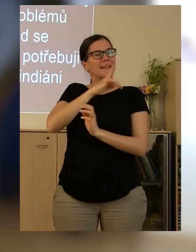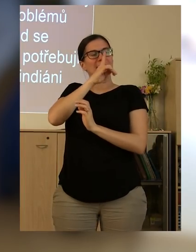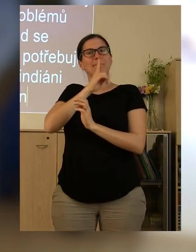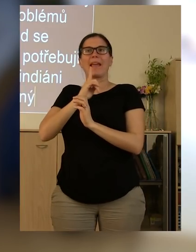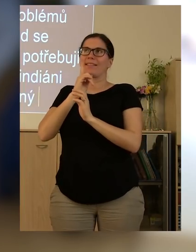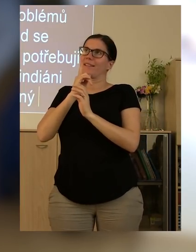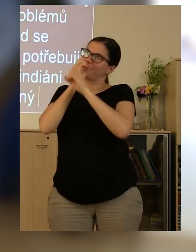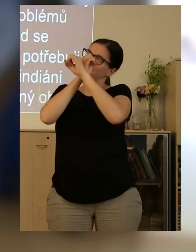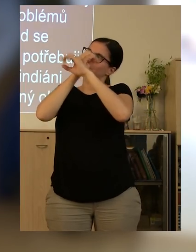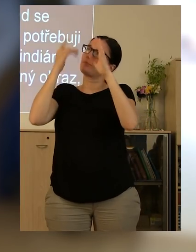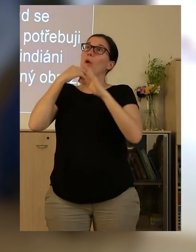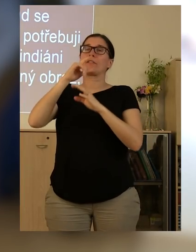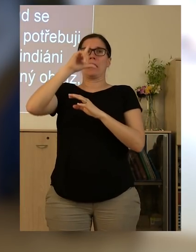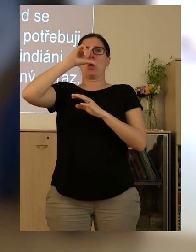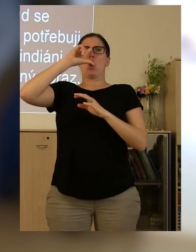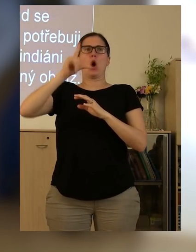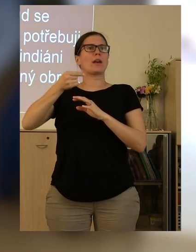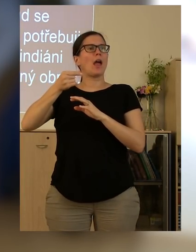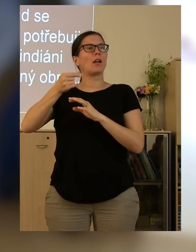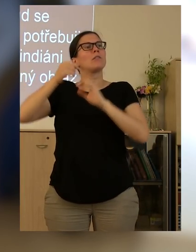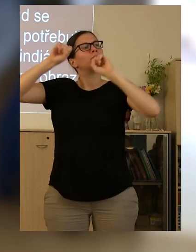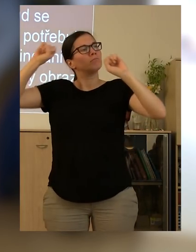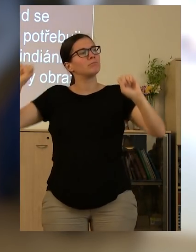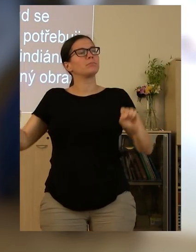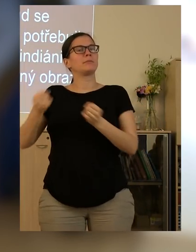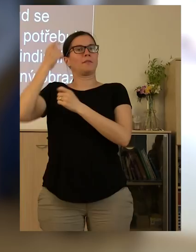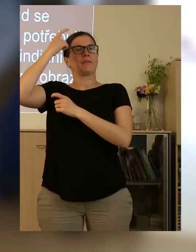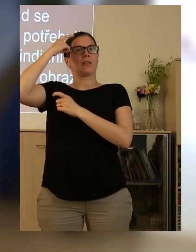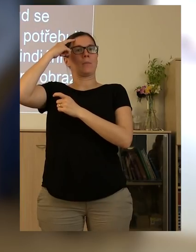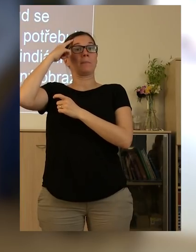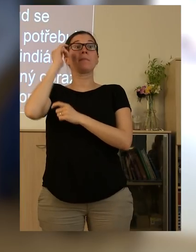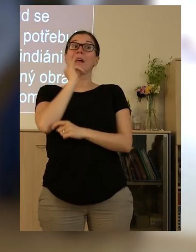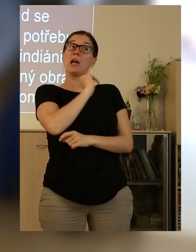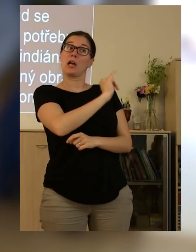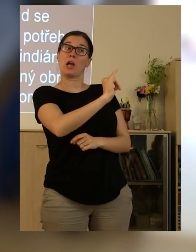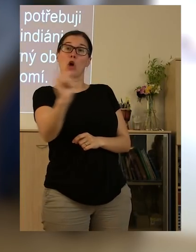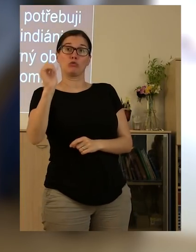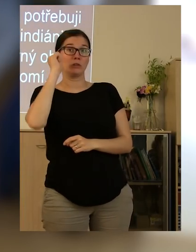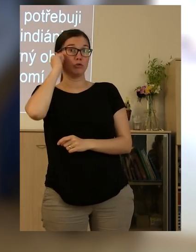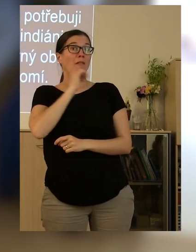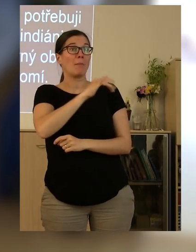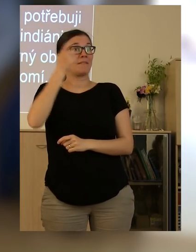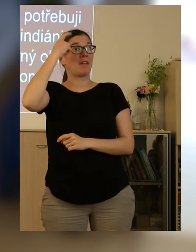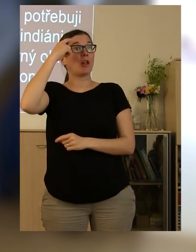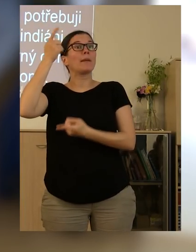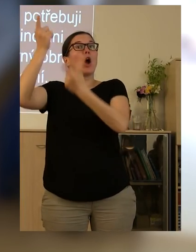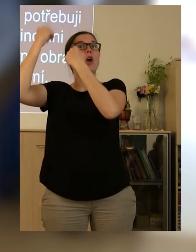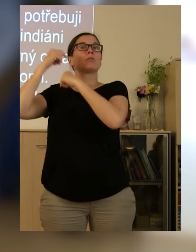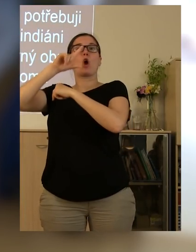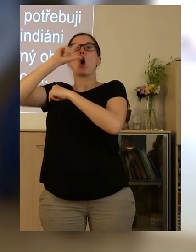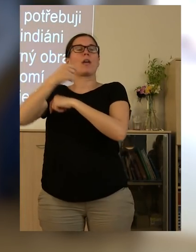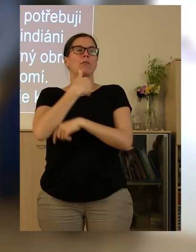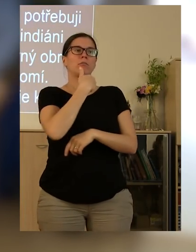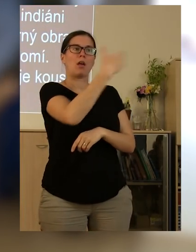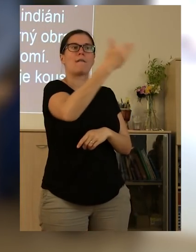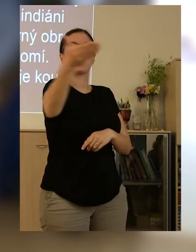orel stvořil vědomí. Vědomí každého z nás je kousek vědomí toho orla. To znamená, že